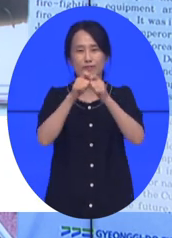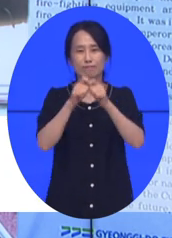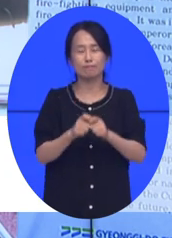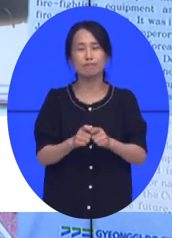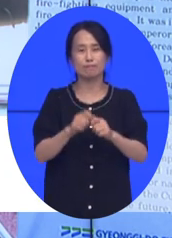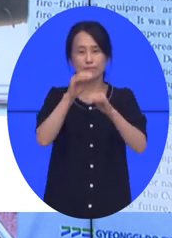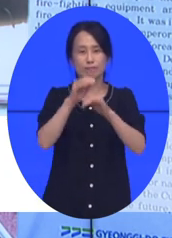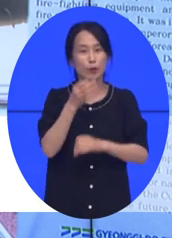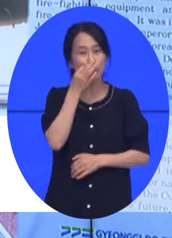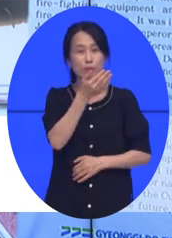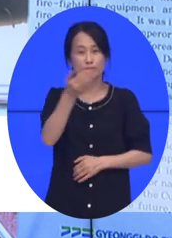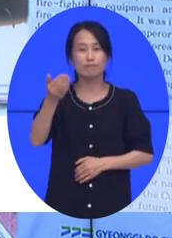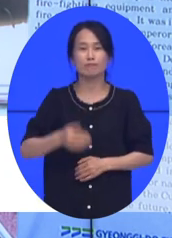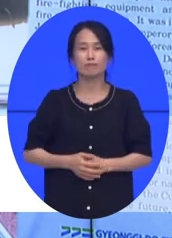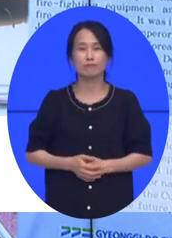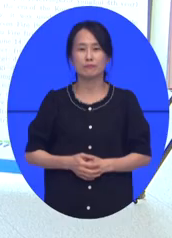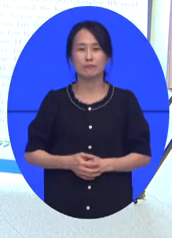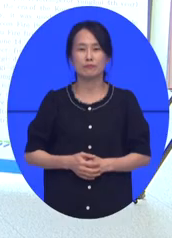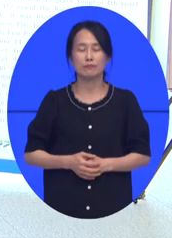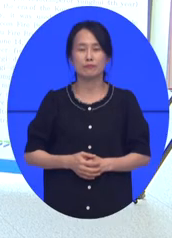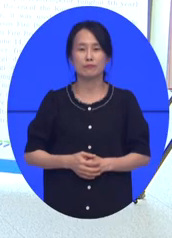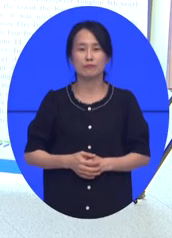어떤 사연인지 담았습니다